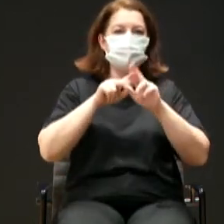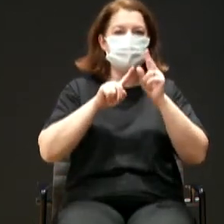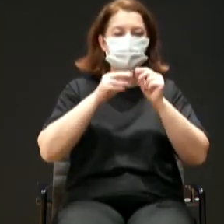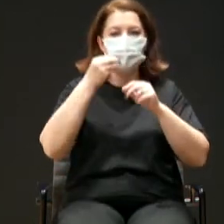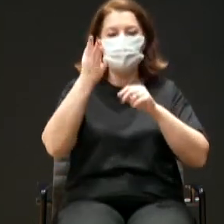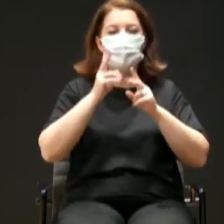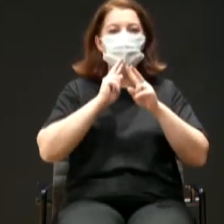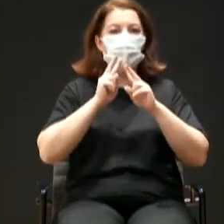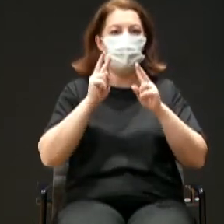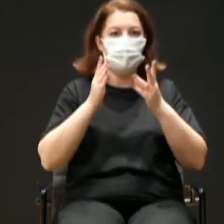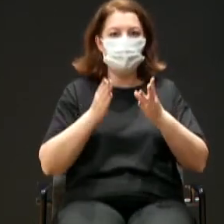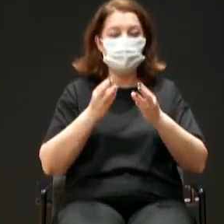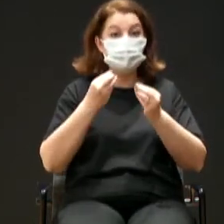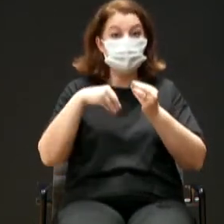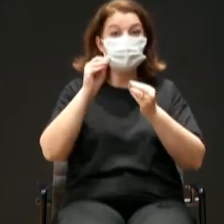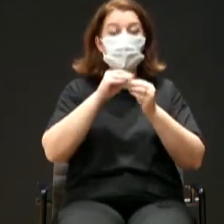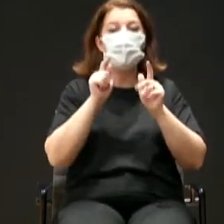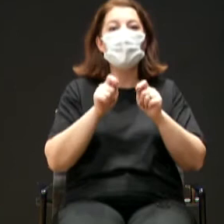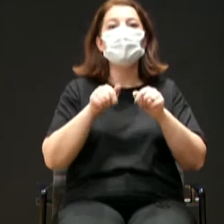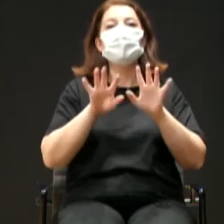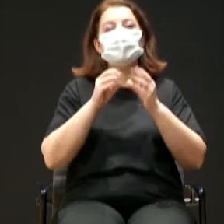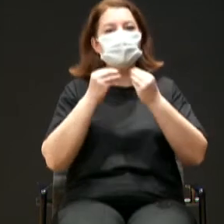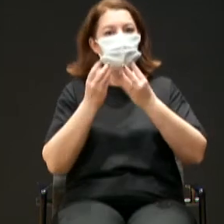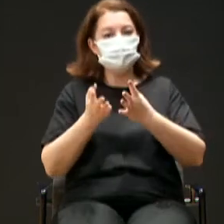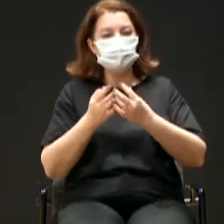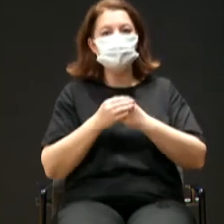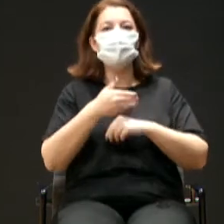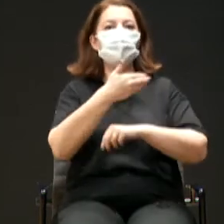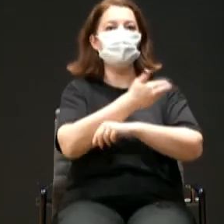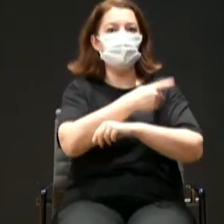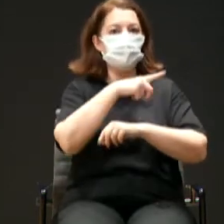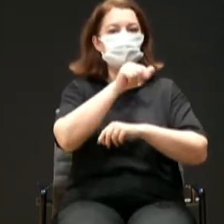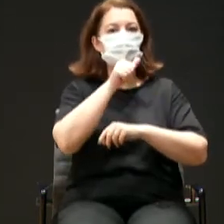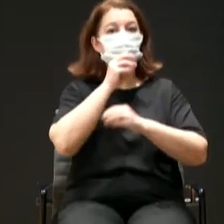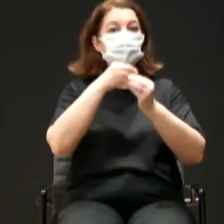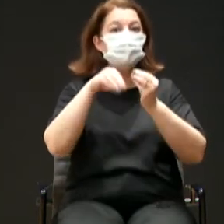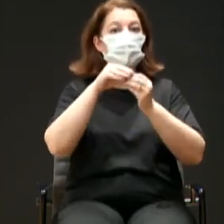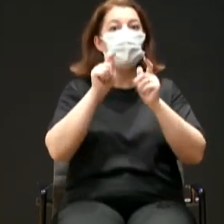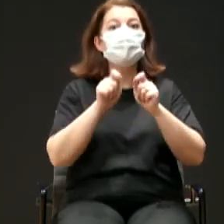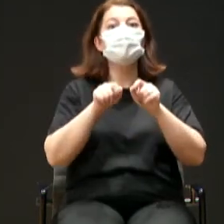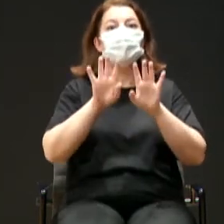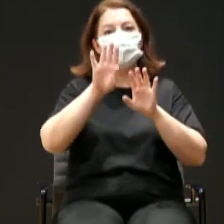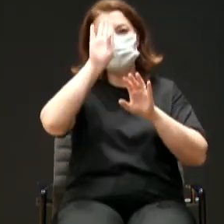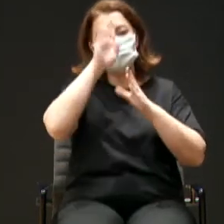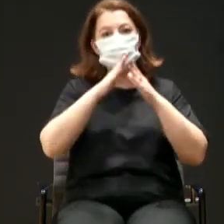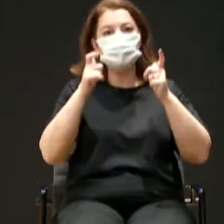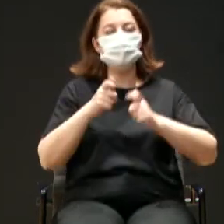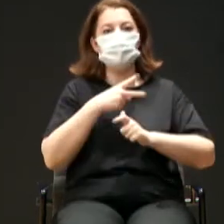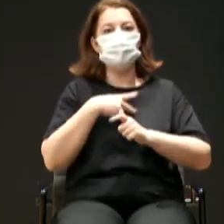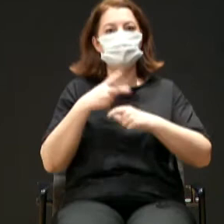verilen elektrik zam uygulanmadan verilsin. Vatandaşlara da suya zam yapmasın İstanbul Büyükşehir